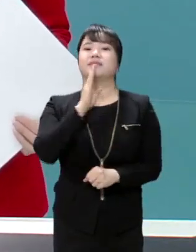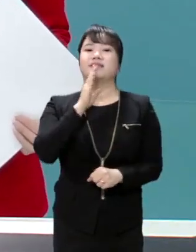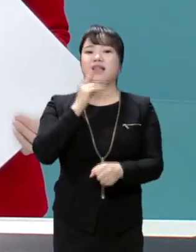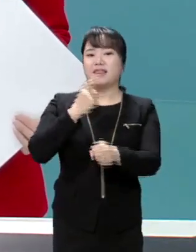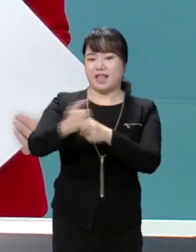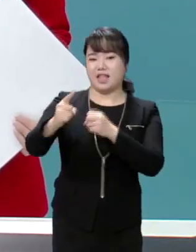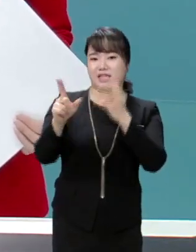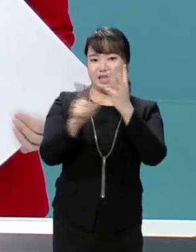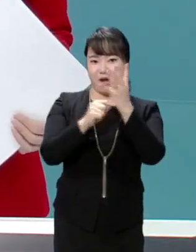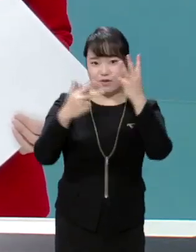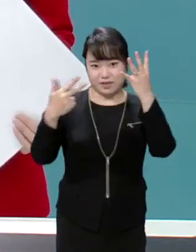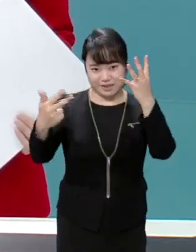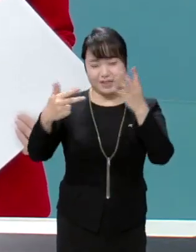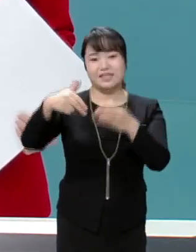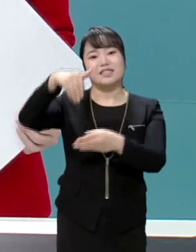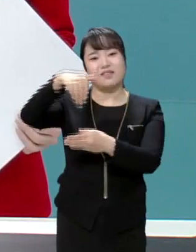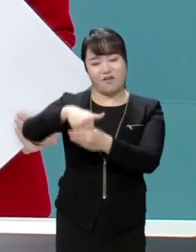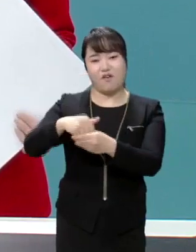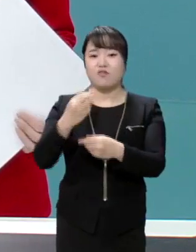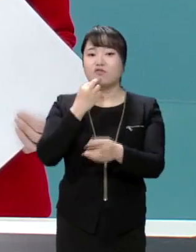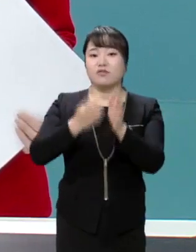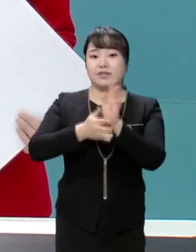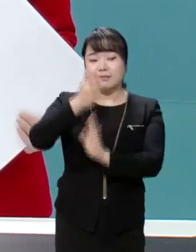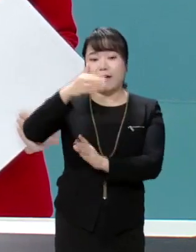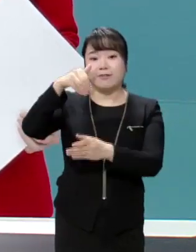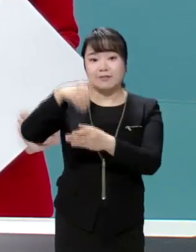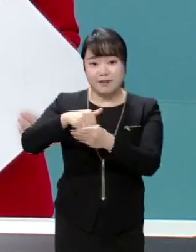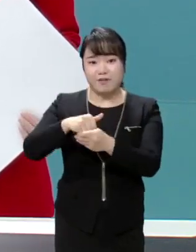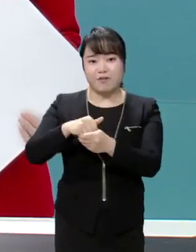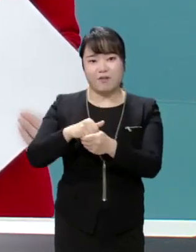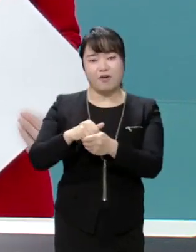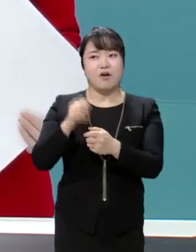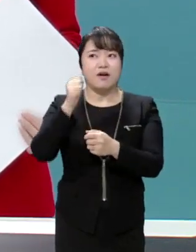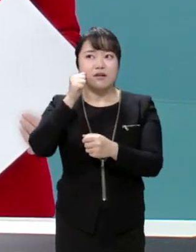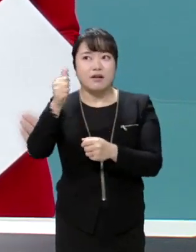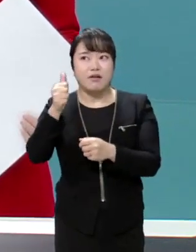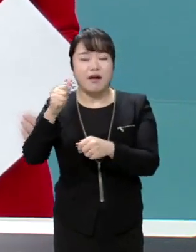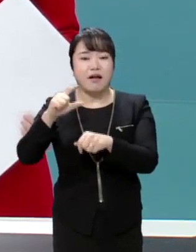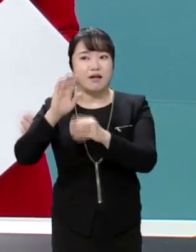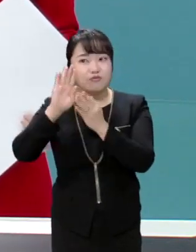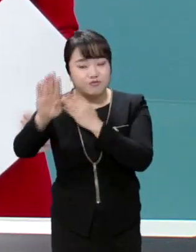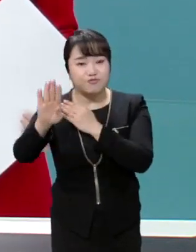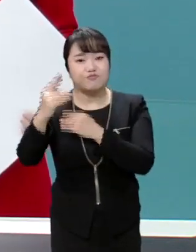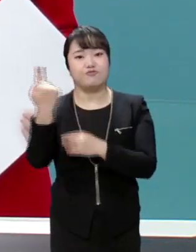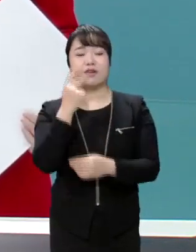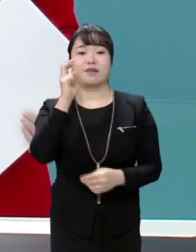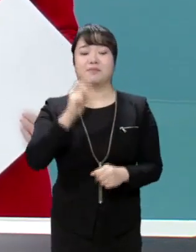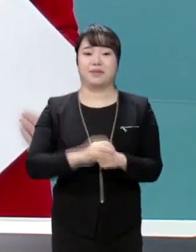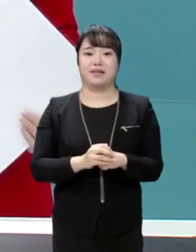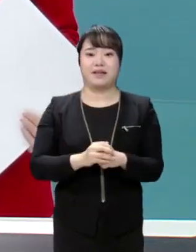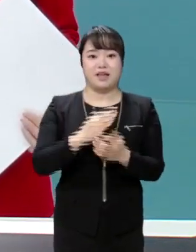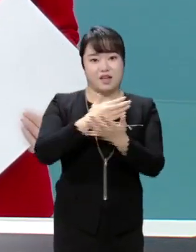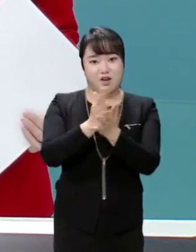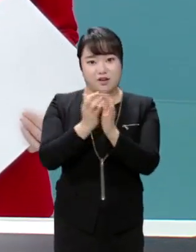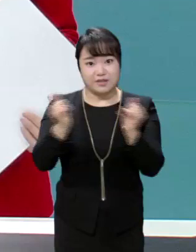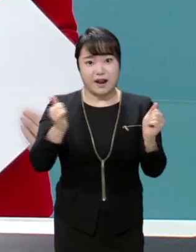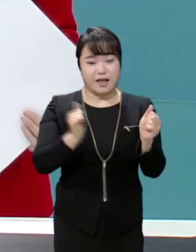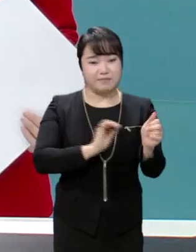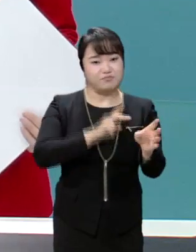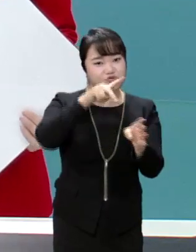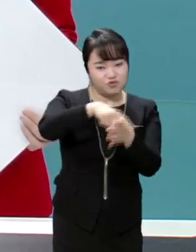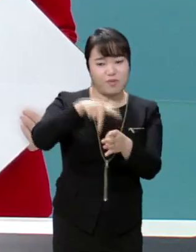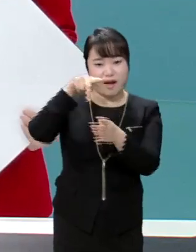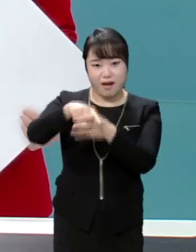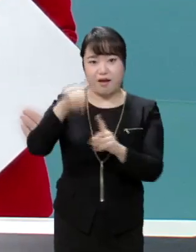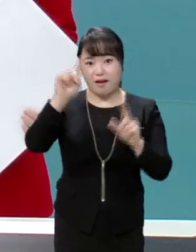4월 7일에 치러지는 데요 서울시장 보궐선거를 5달 정도 앞두고 있습니다 4 이미 여러 인물들의 출마 선언이 이어지고